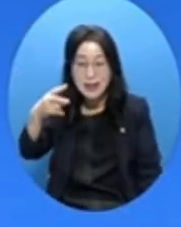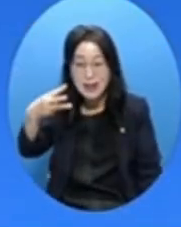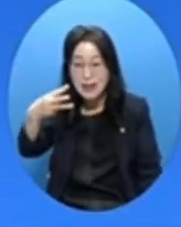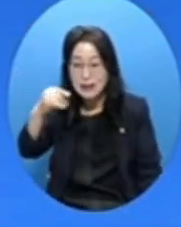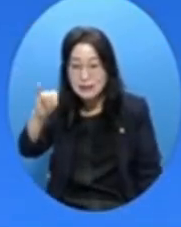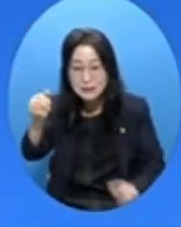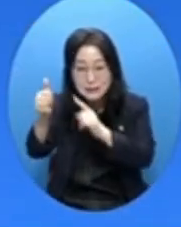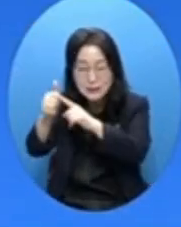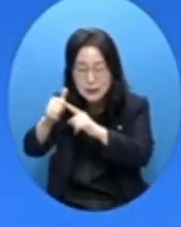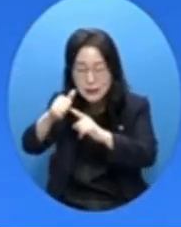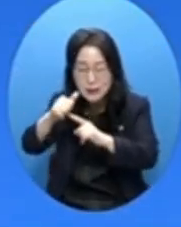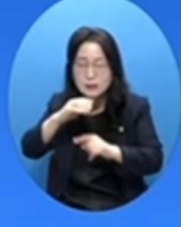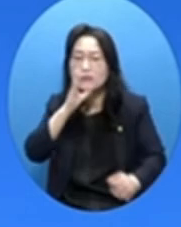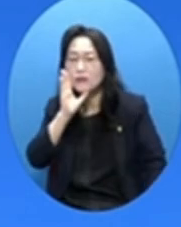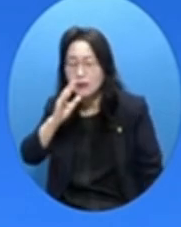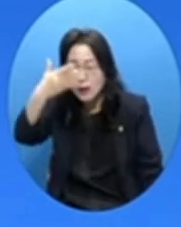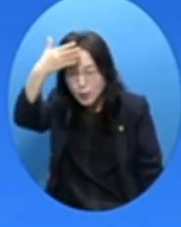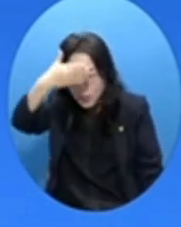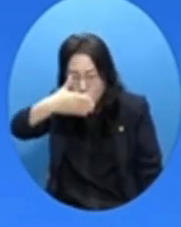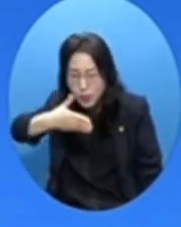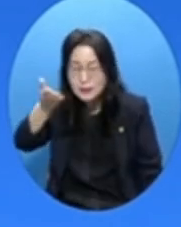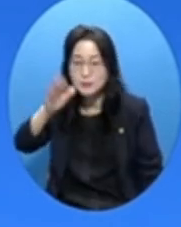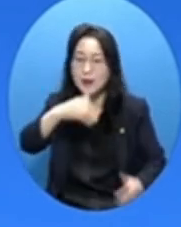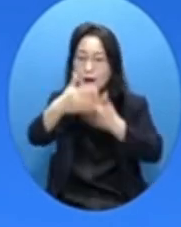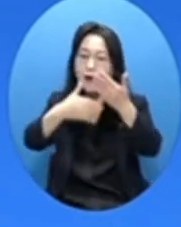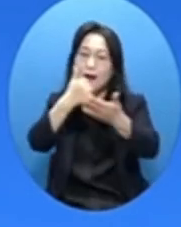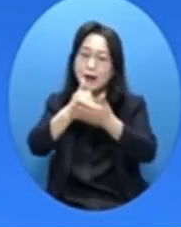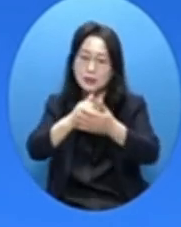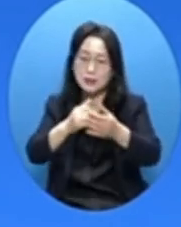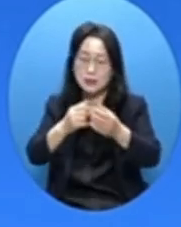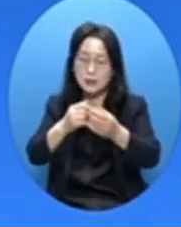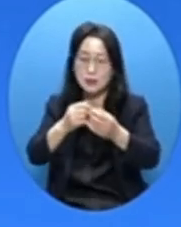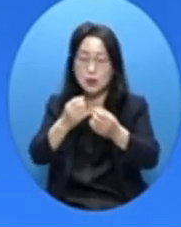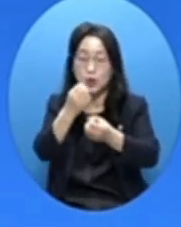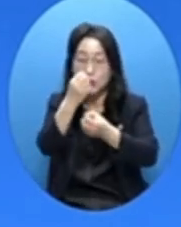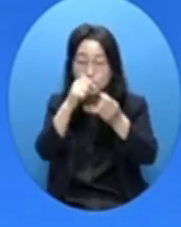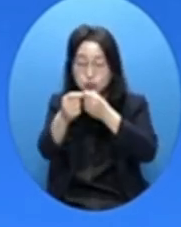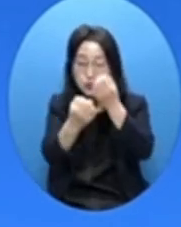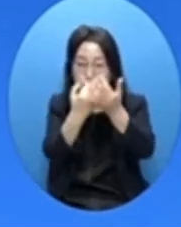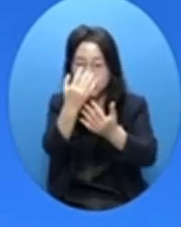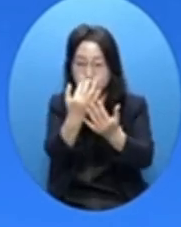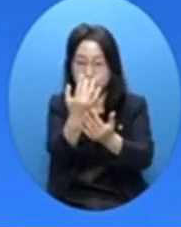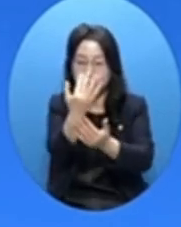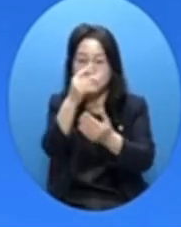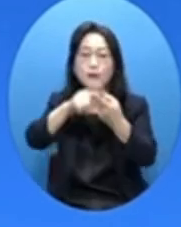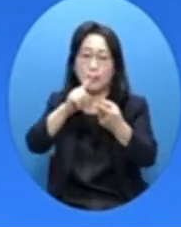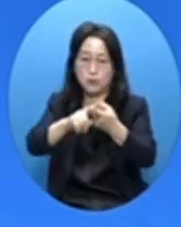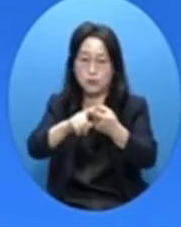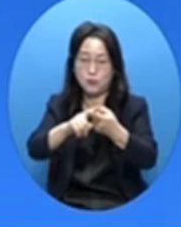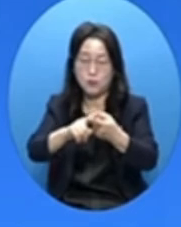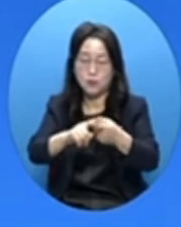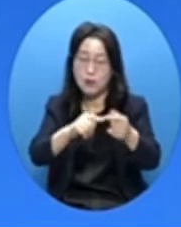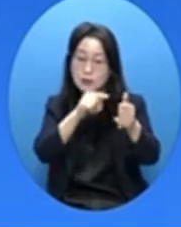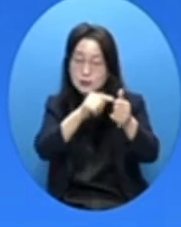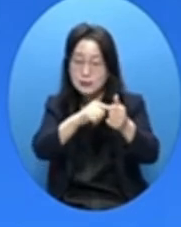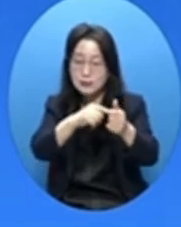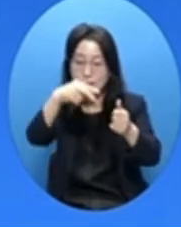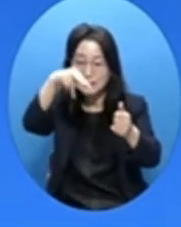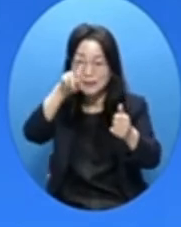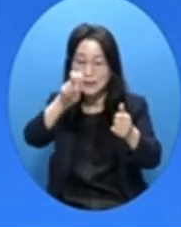은 2 1 믿음 뿔은 여전히 켜 있었고 사무엘은 그 하남에 전환의 누워있었다 고